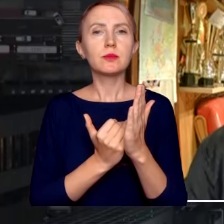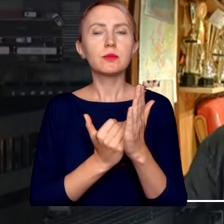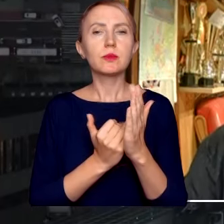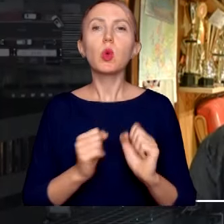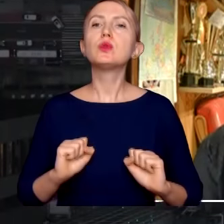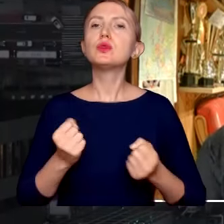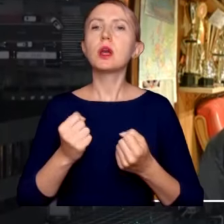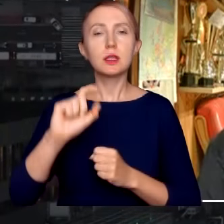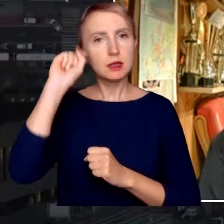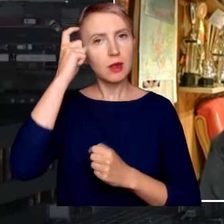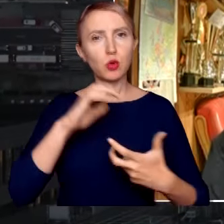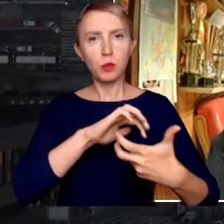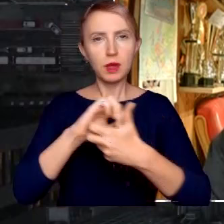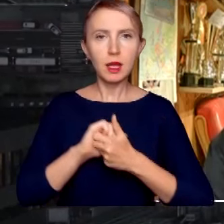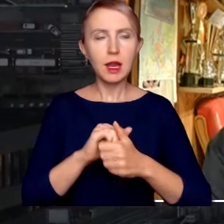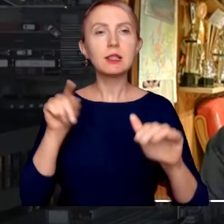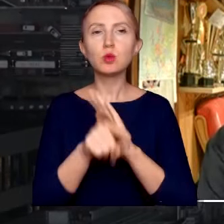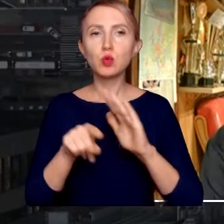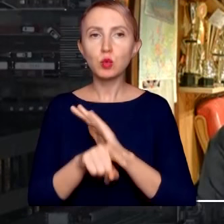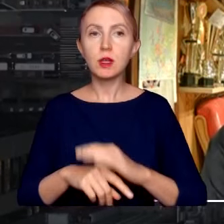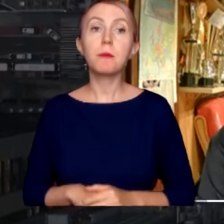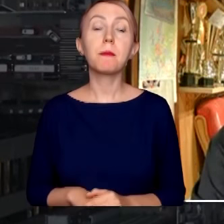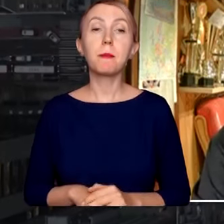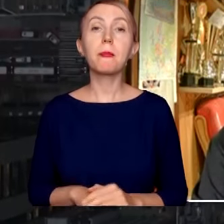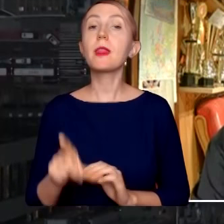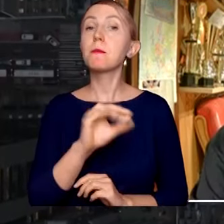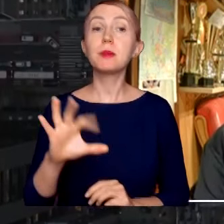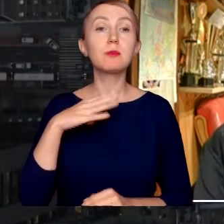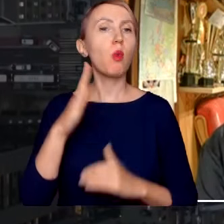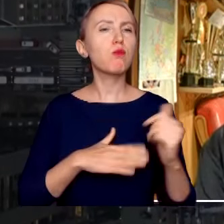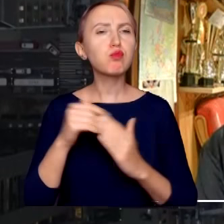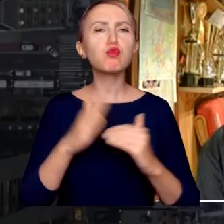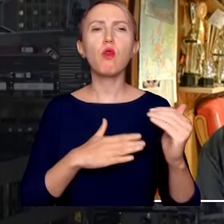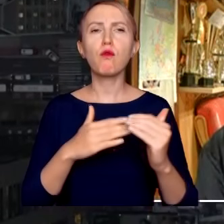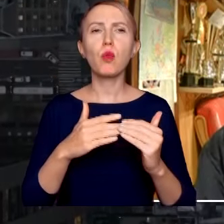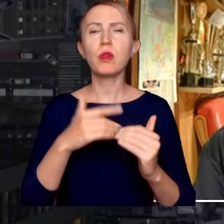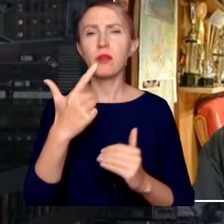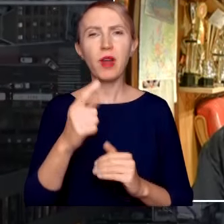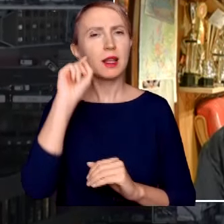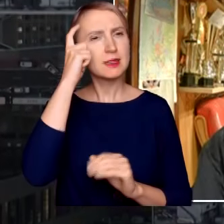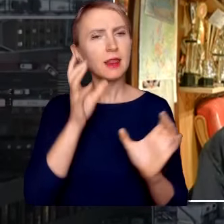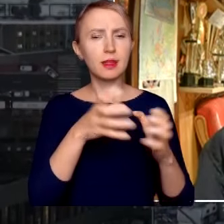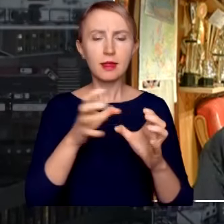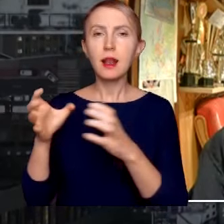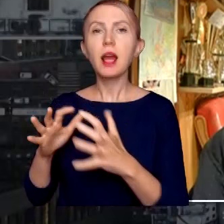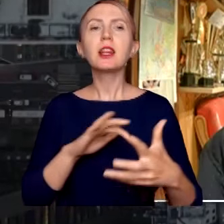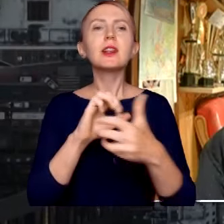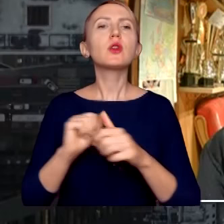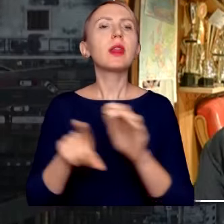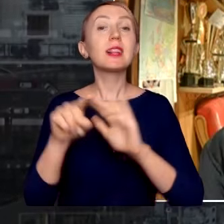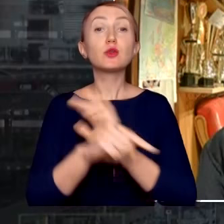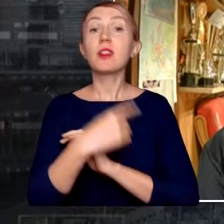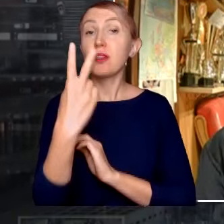funkcjonowania centrów integracji cudzoziemców. Prawo i Sprawiedliwość wybudowało dwa takie centra integracji cudzoziemców. Dwa.